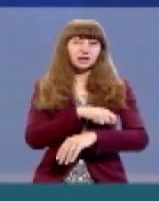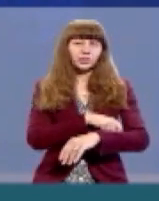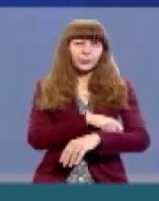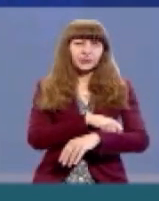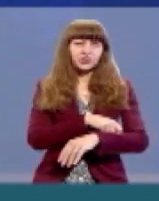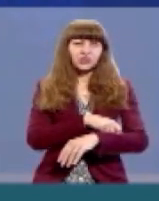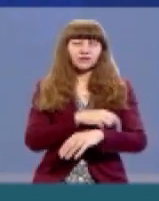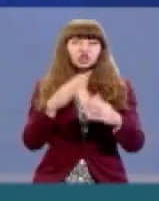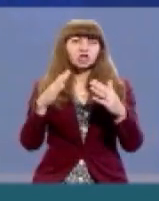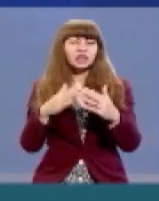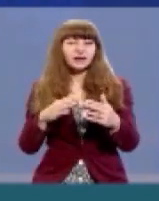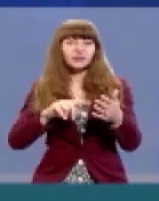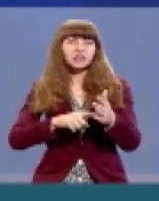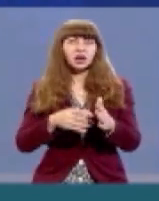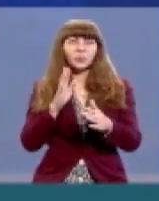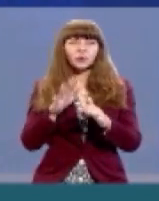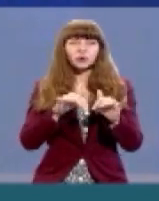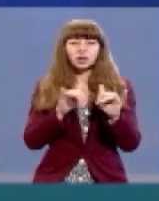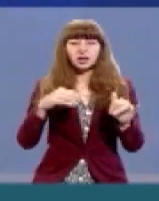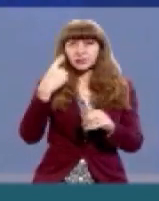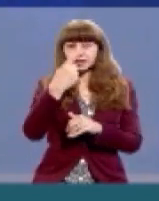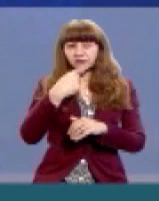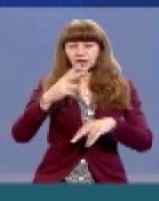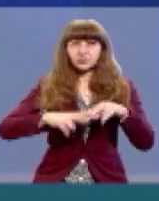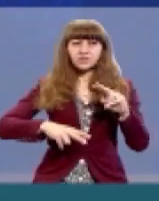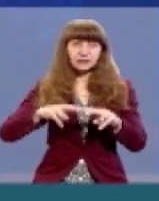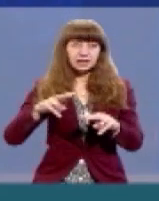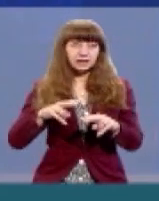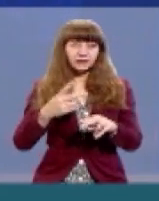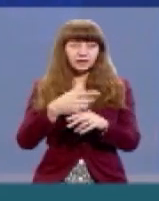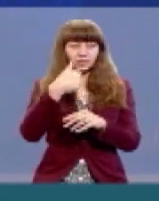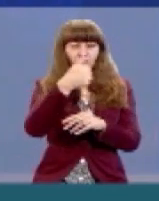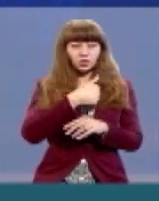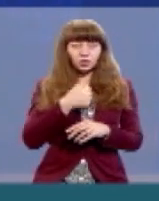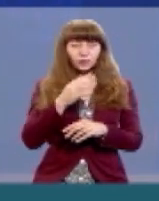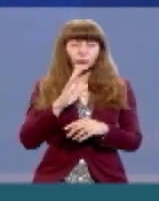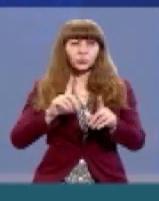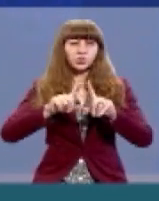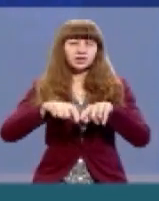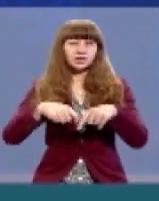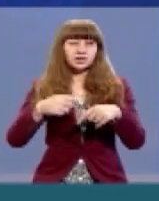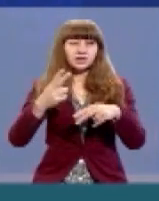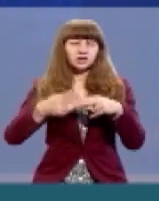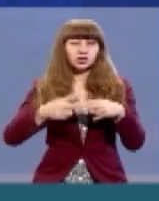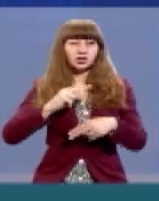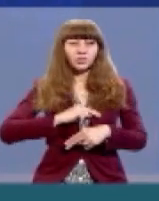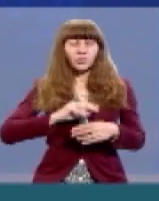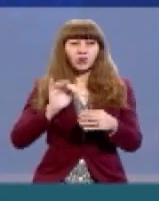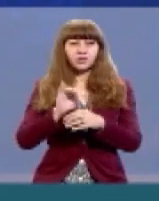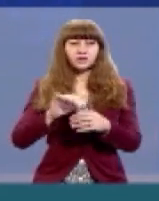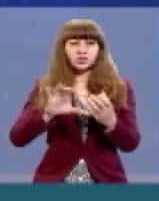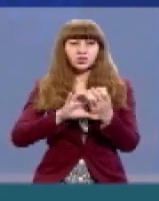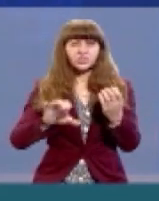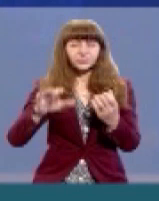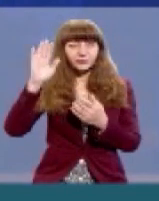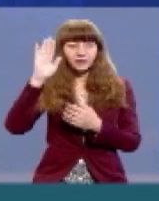жилья. В целях дальнейшего развития индивидуального жилищного строительства в текущем году будут завершены работы по подведению